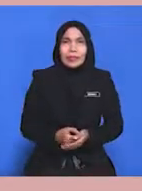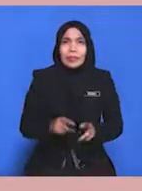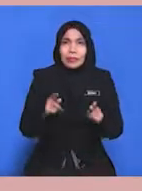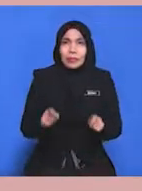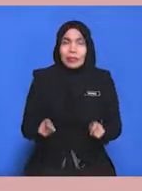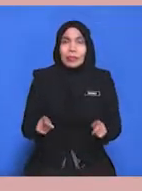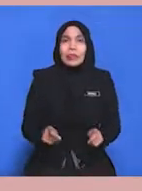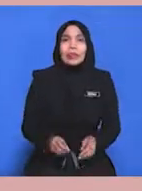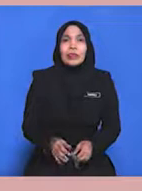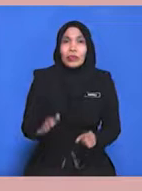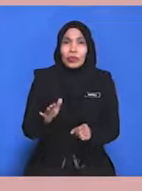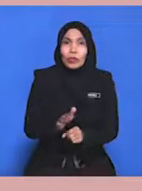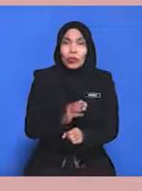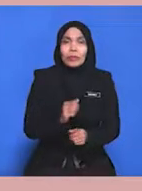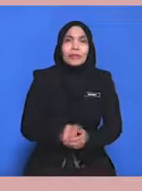yang baik,